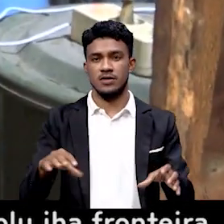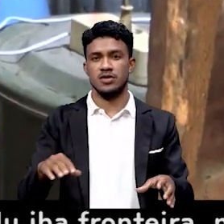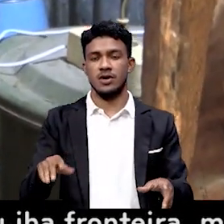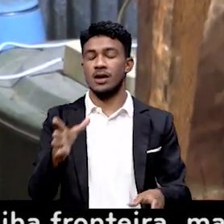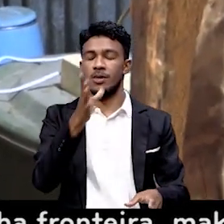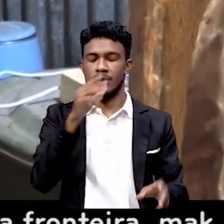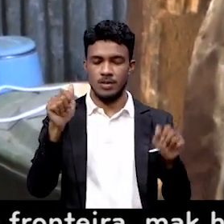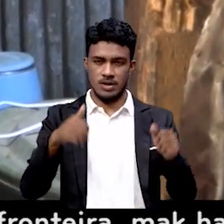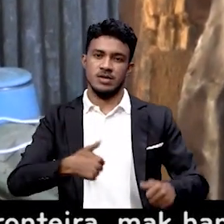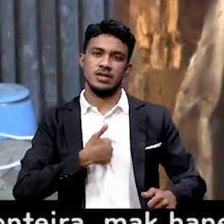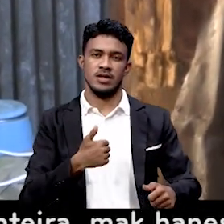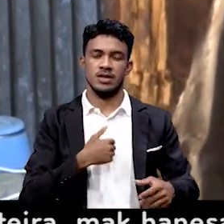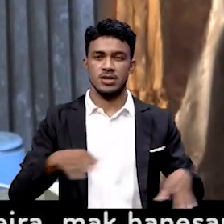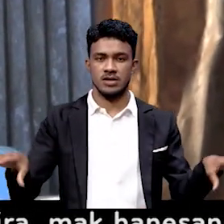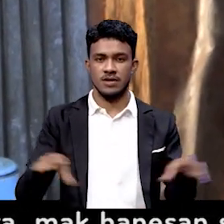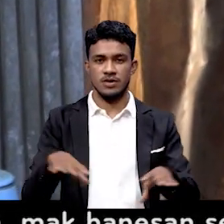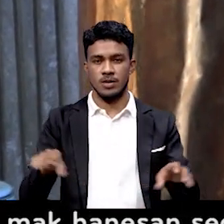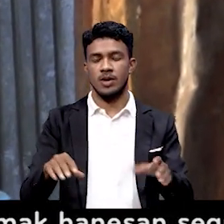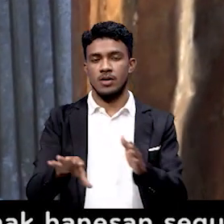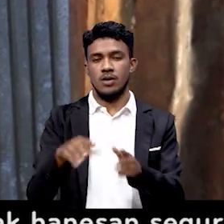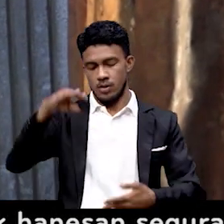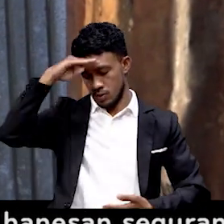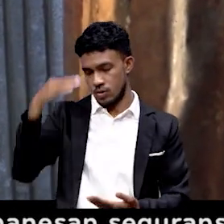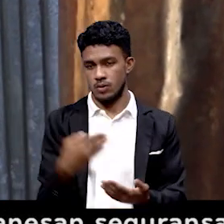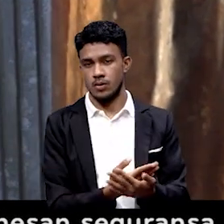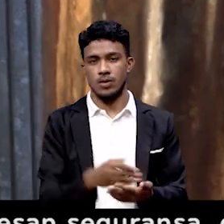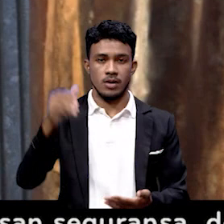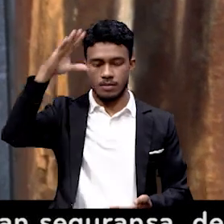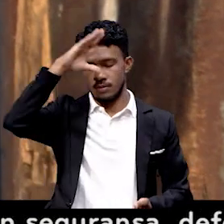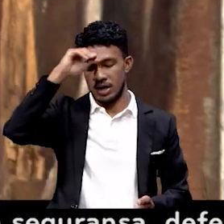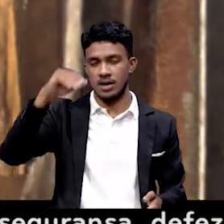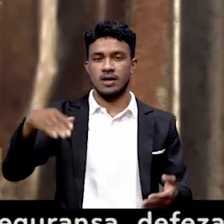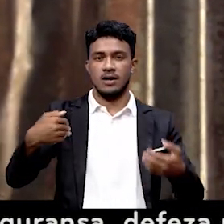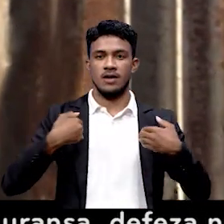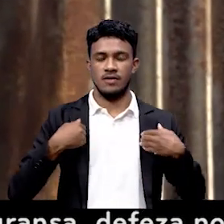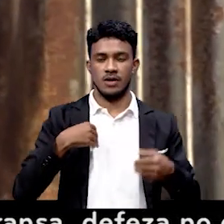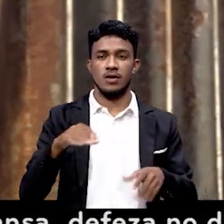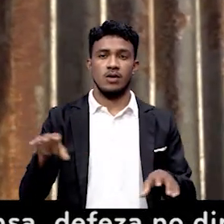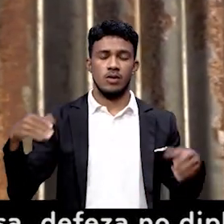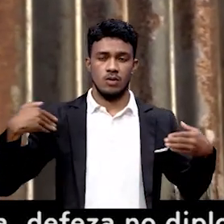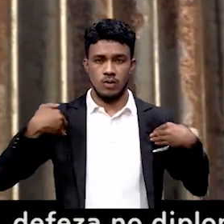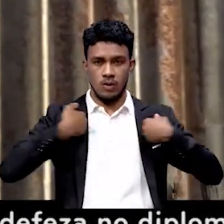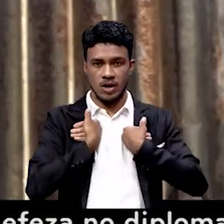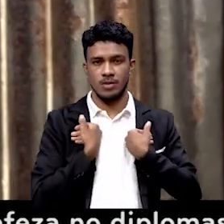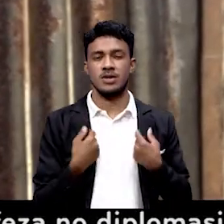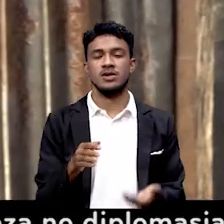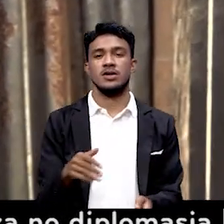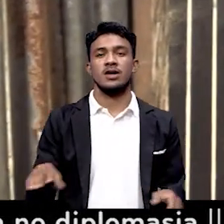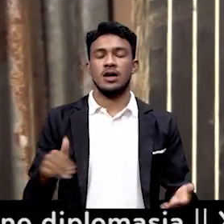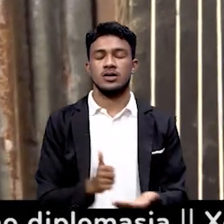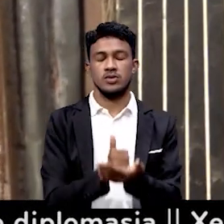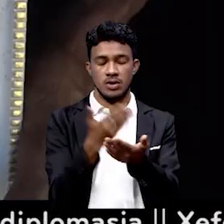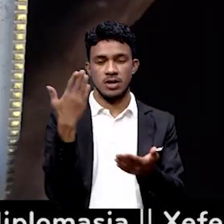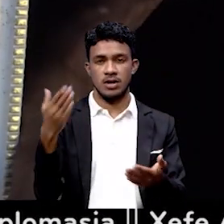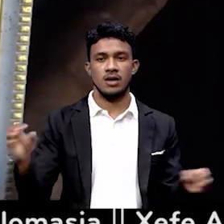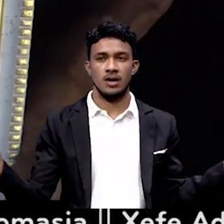uang mane hetang mas ke sucesso ne labali ho ne ina ne kole durante ne haraik bania la iha